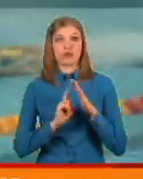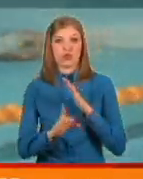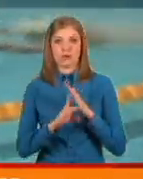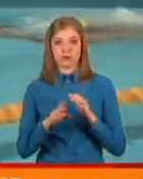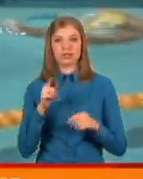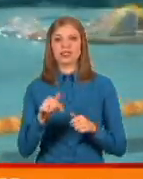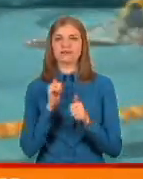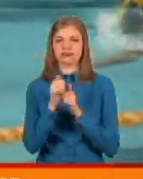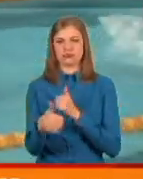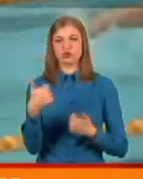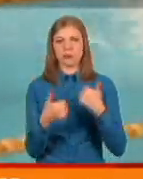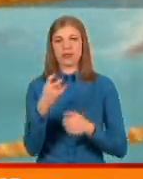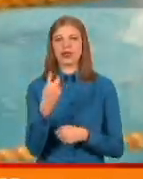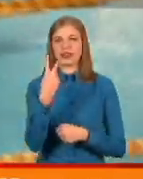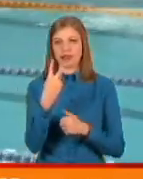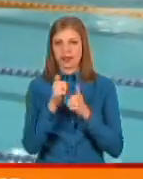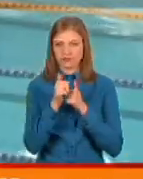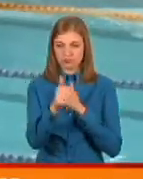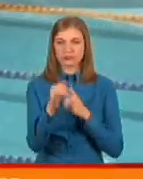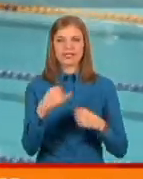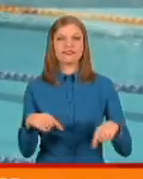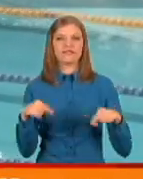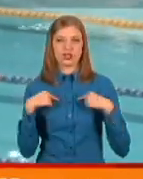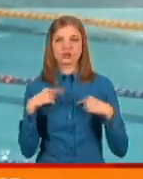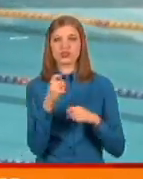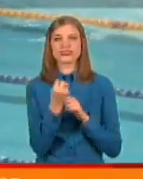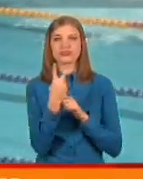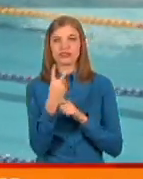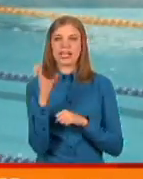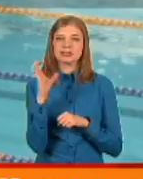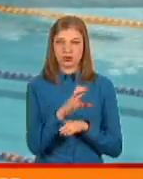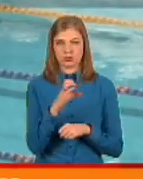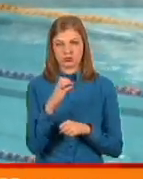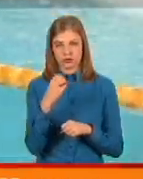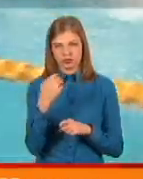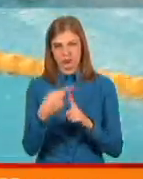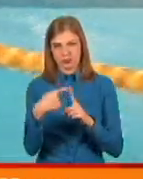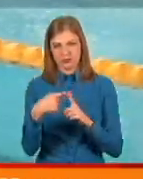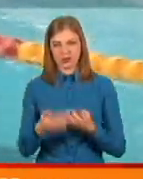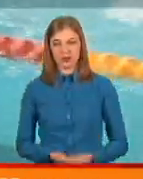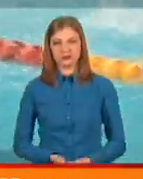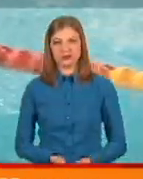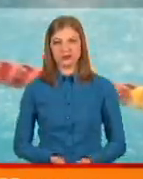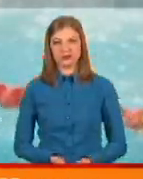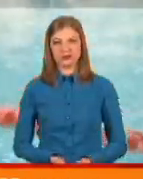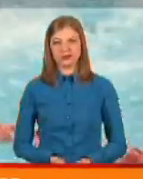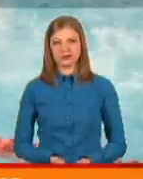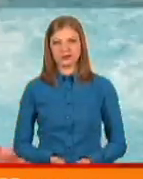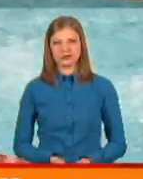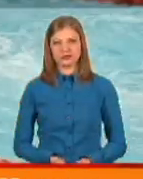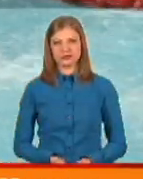Оксентюк, переганяючи суперників на 2 корпуси і фінішує з 12-секундною перевагою.